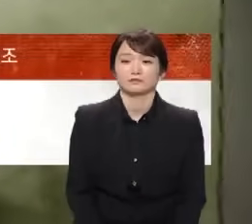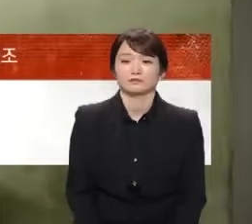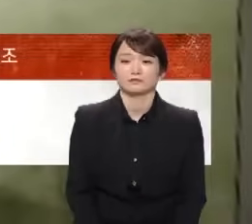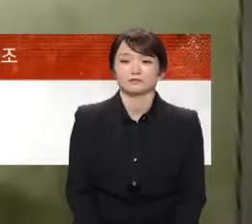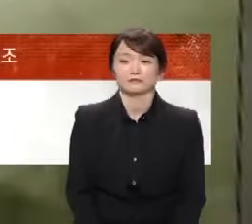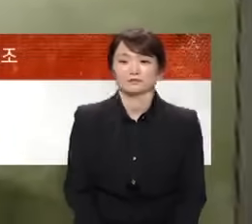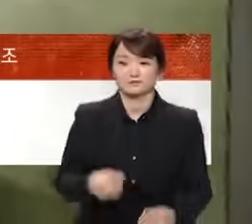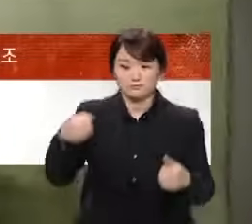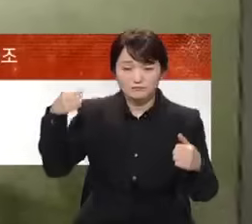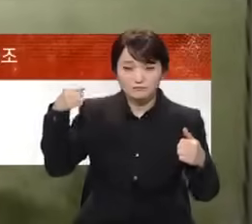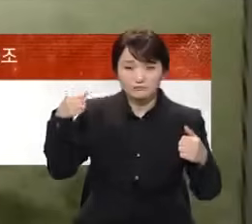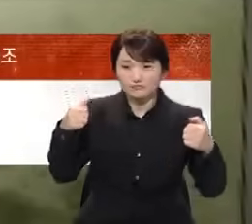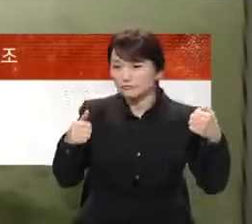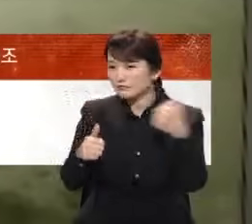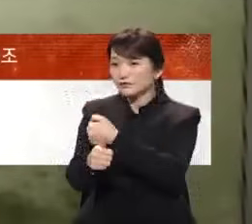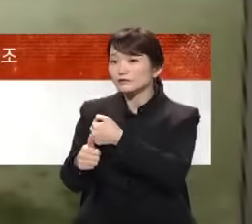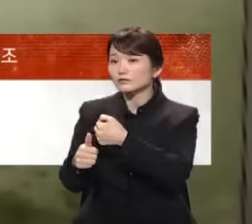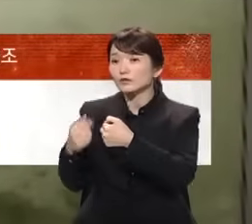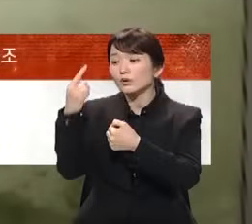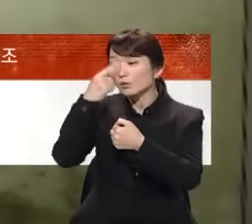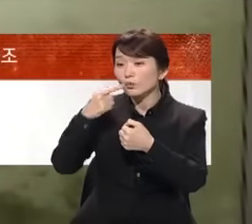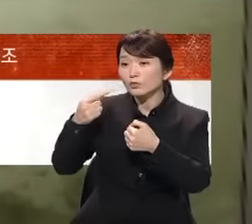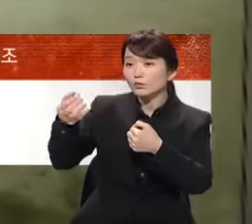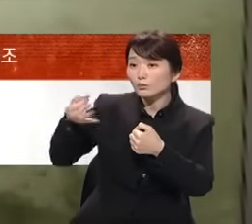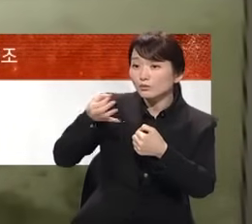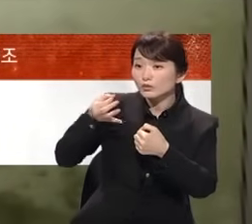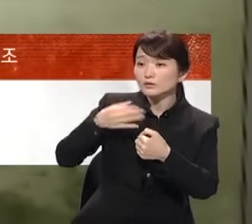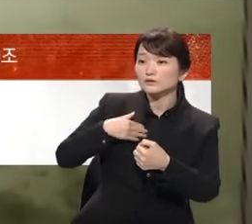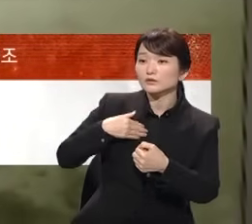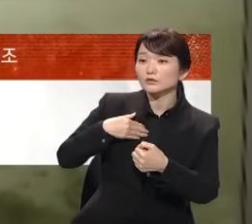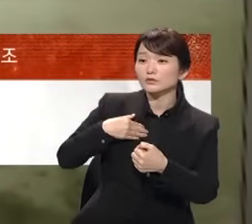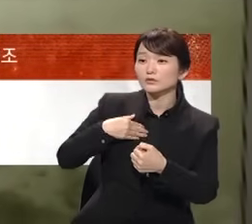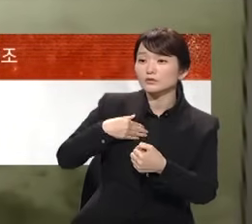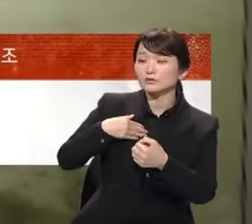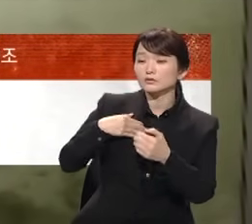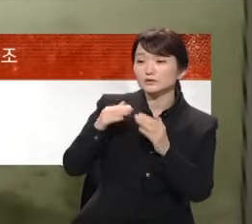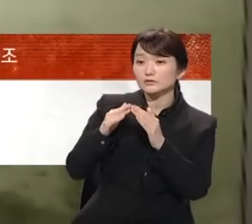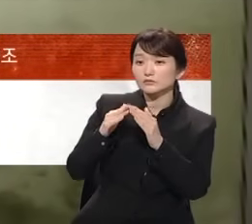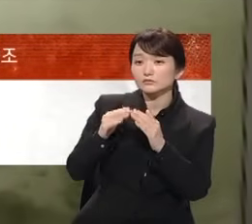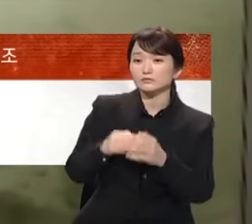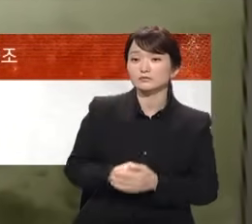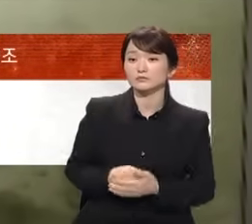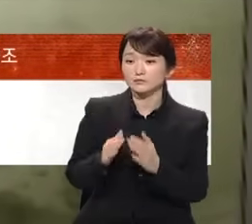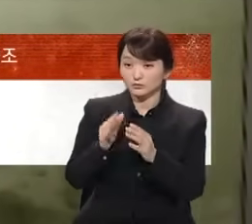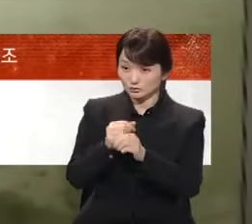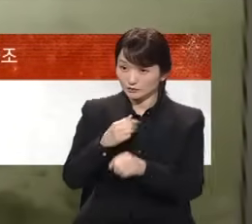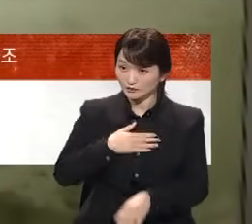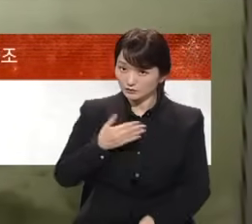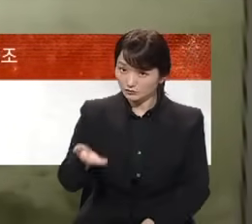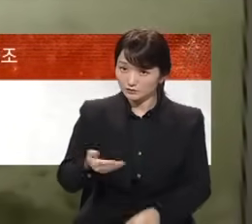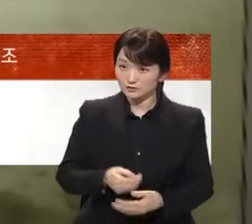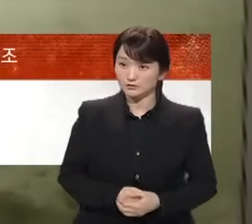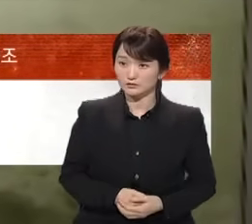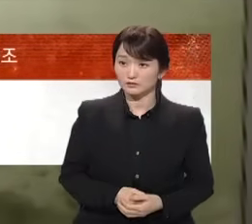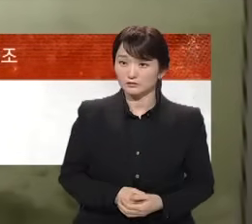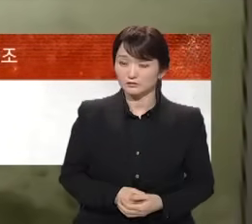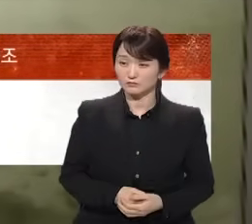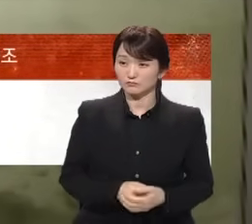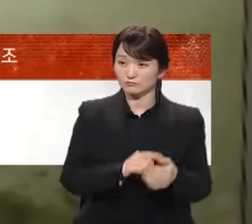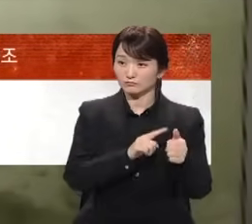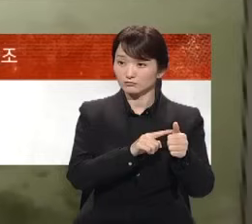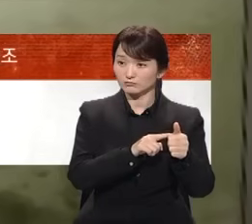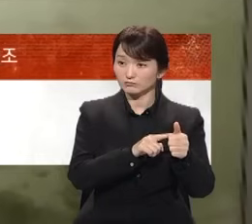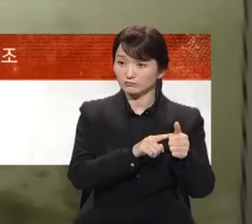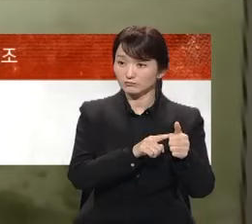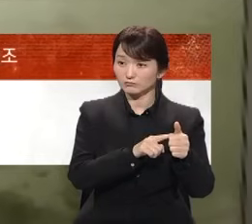뭐냐? 얼굴 보자. 그래서 저 집인데요. 그러니까 주소 뭐예요? 그러니까 제 주소 불렀죠. 이 사람이 저기